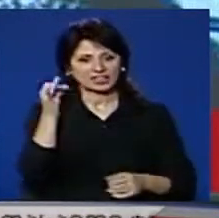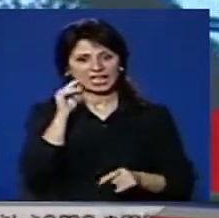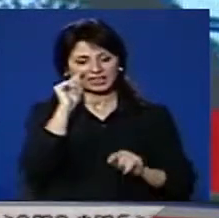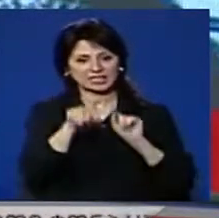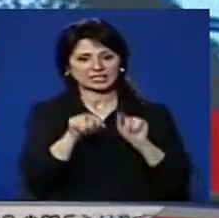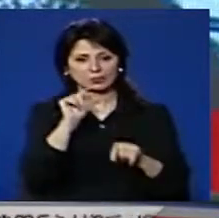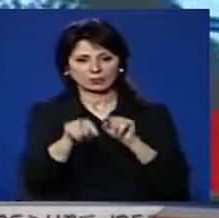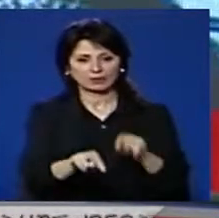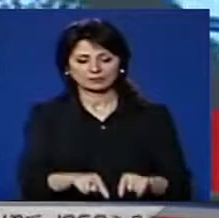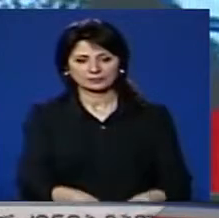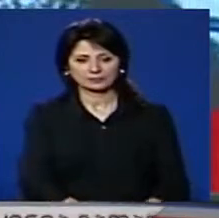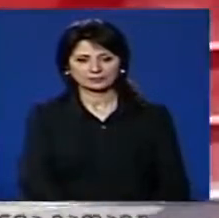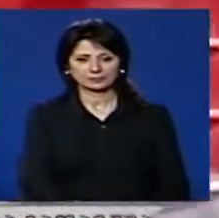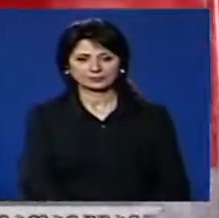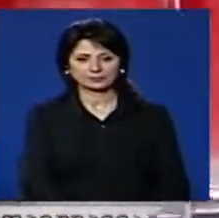დაინტერესებული.